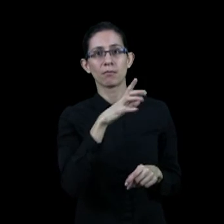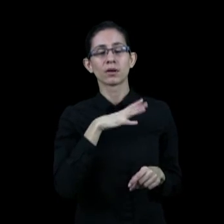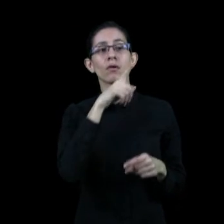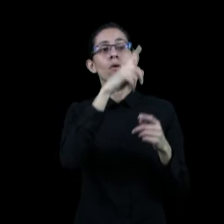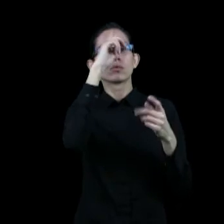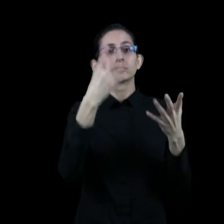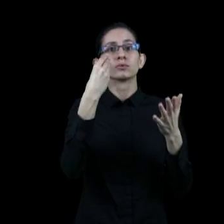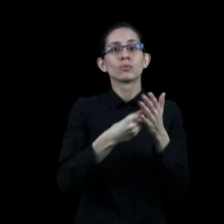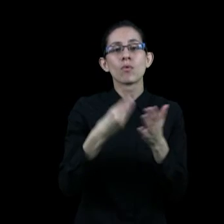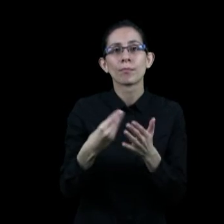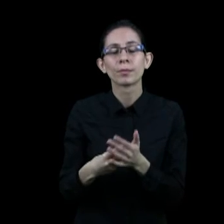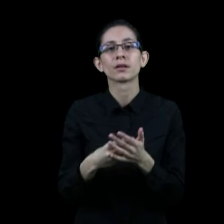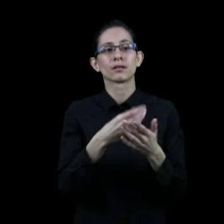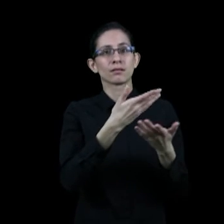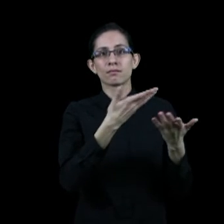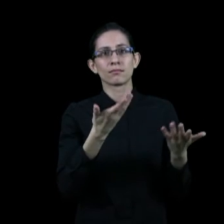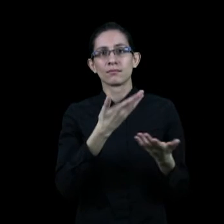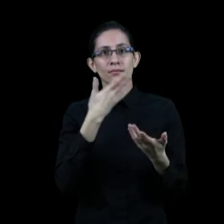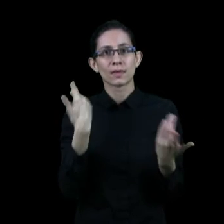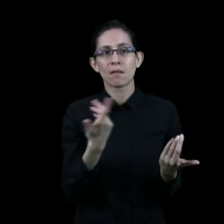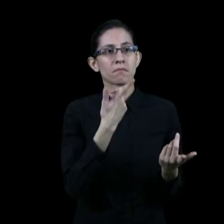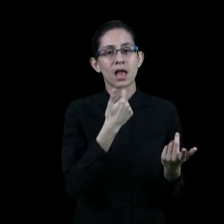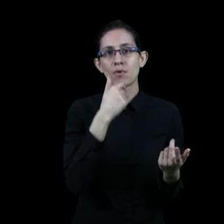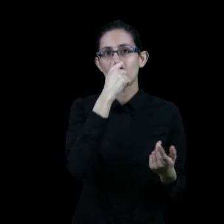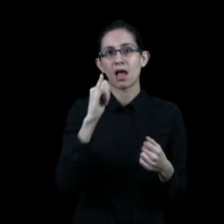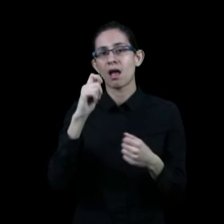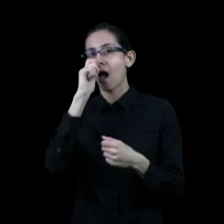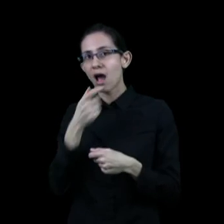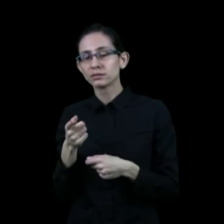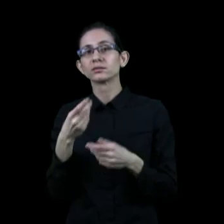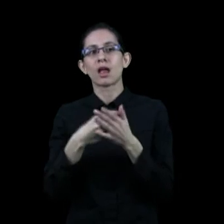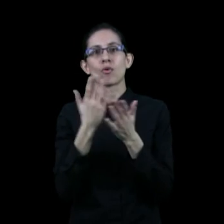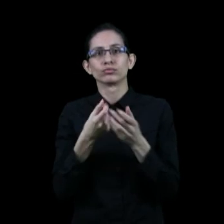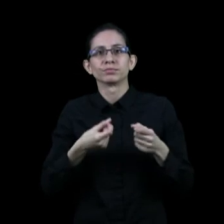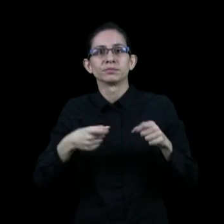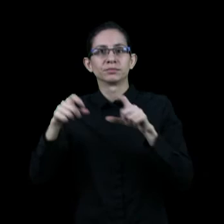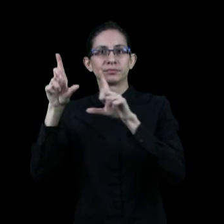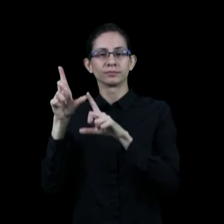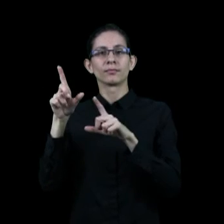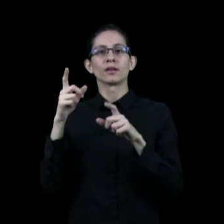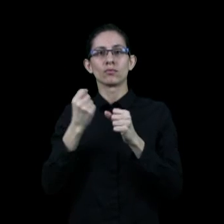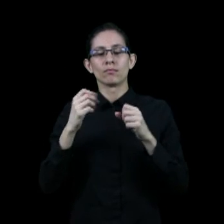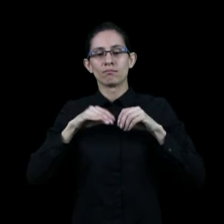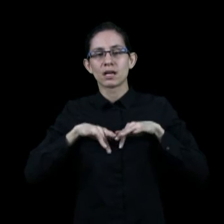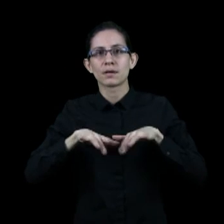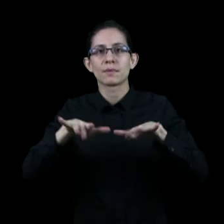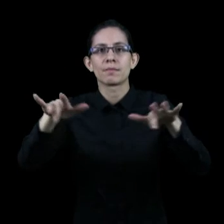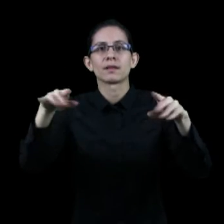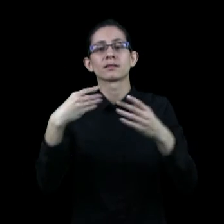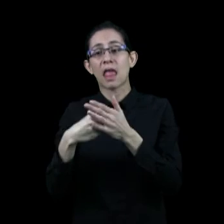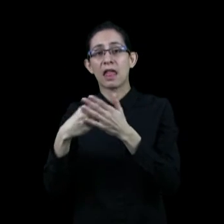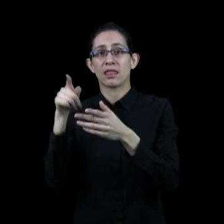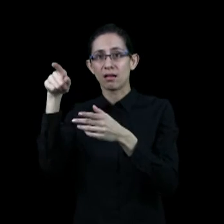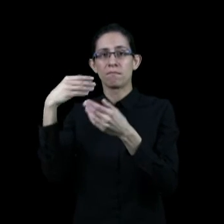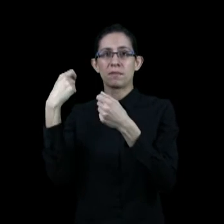Ceny ropy i gazu wzrosną. Wpływa to na najróżniejsze sprawy. Nawet na banany w waszym sklepie spożywczym.